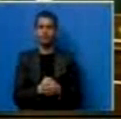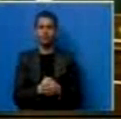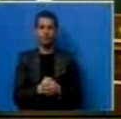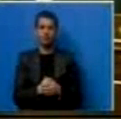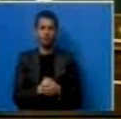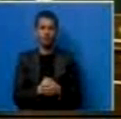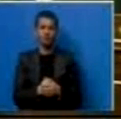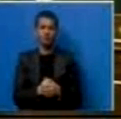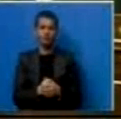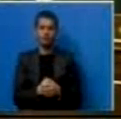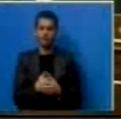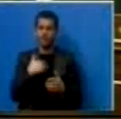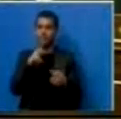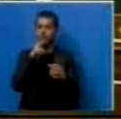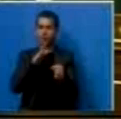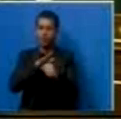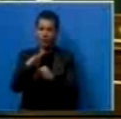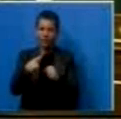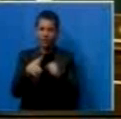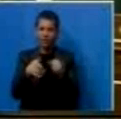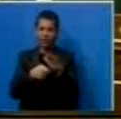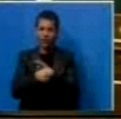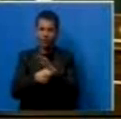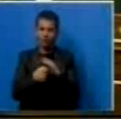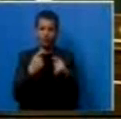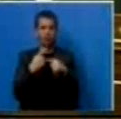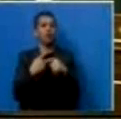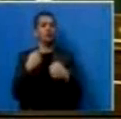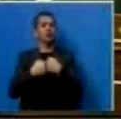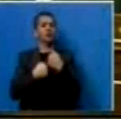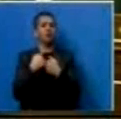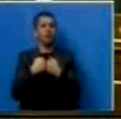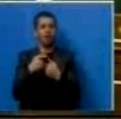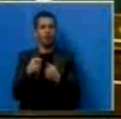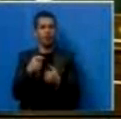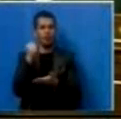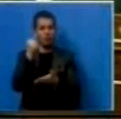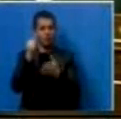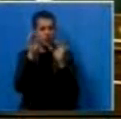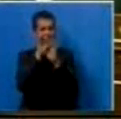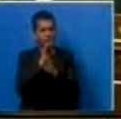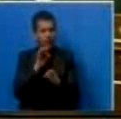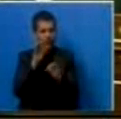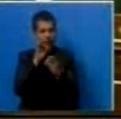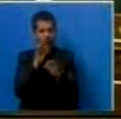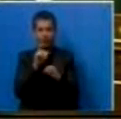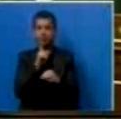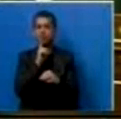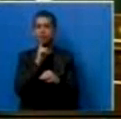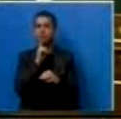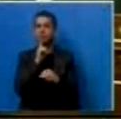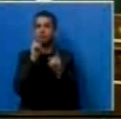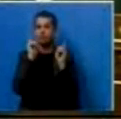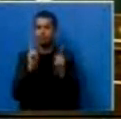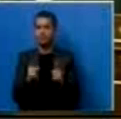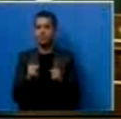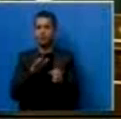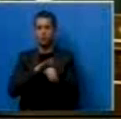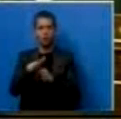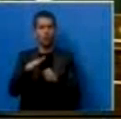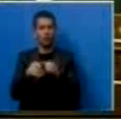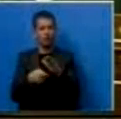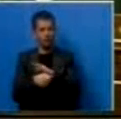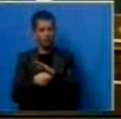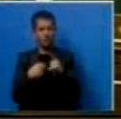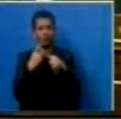Thuhet do ta luftojmë korrupsionin e krimin organizuar, nuk ka rritje të buxhetit për mekanizma të cilat janë të thirruna që ta luftojnë korrupsionin dhe